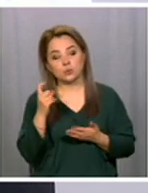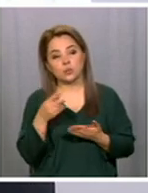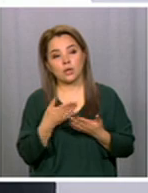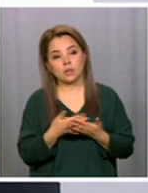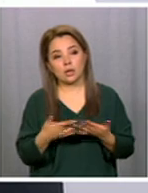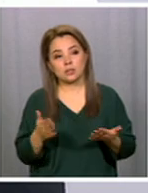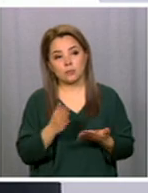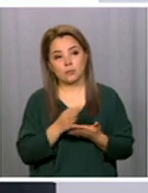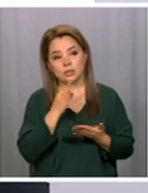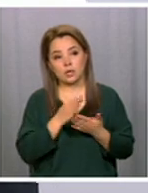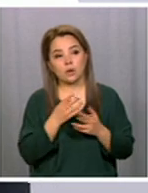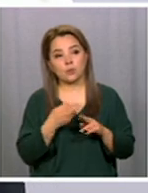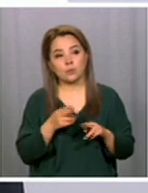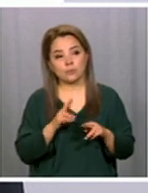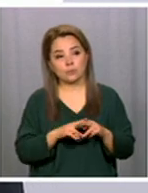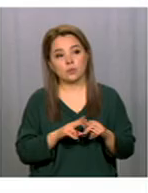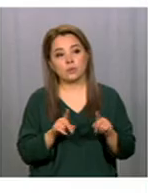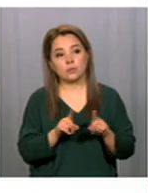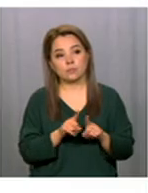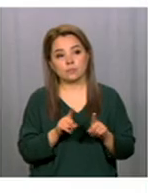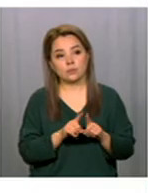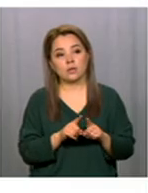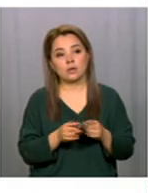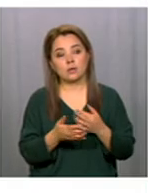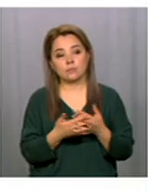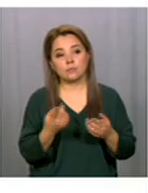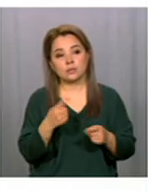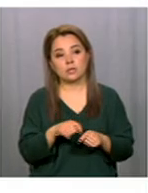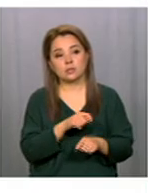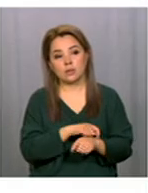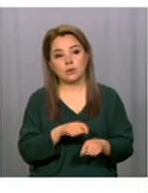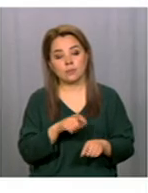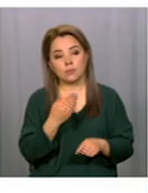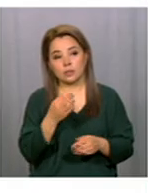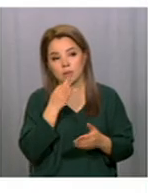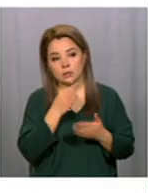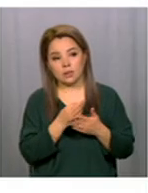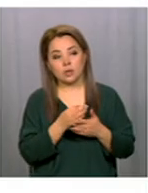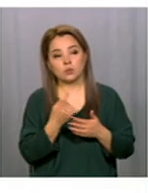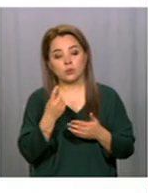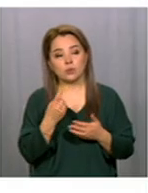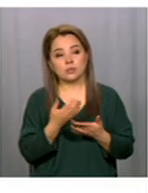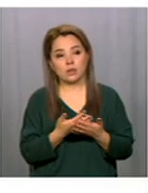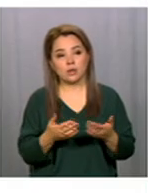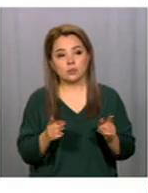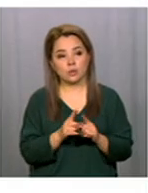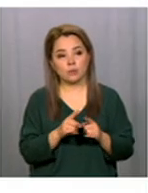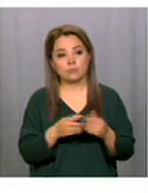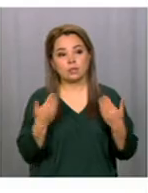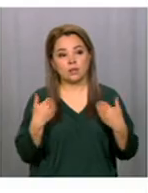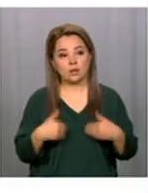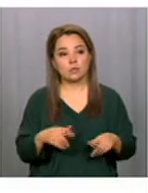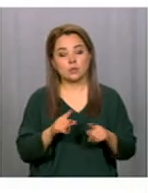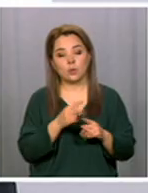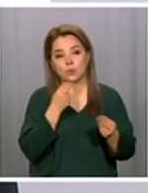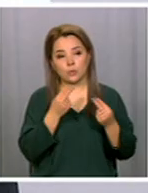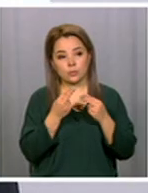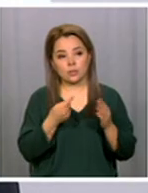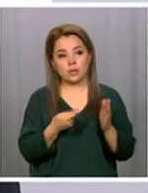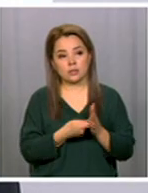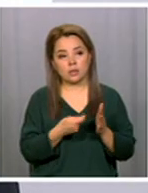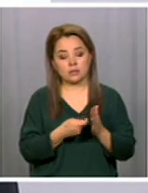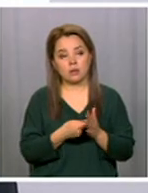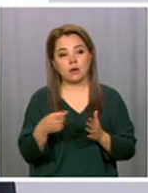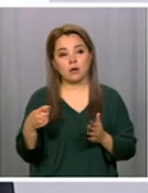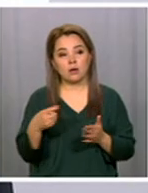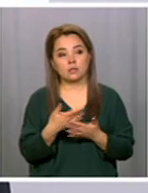болады. Ал осы бір шаршы метрдегі 100 дана ағзалардың екінші реттік консументтің қоректенетін